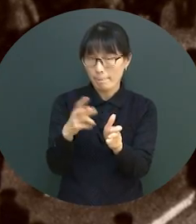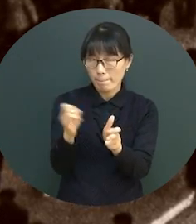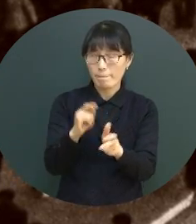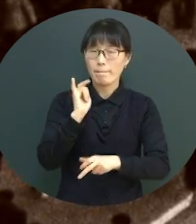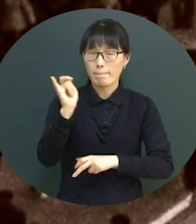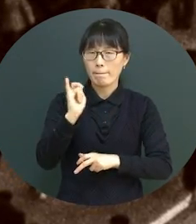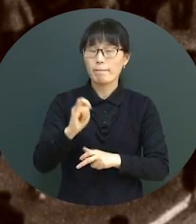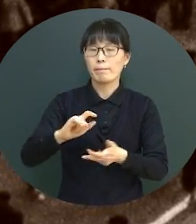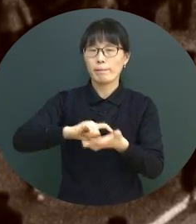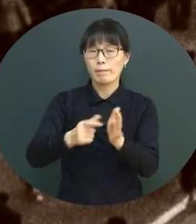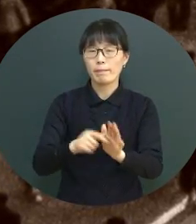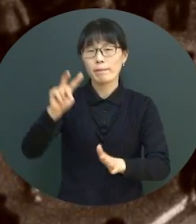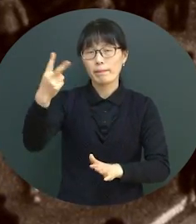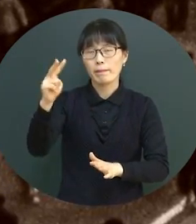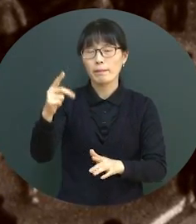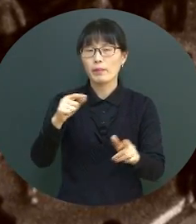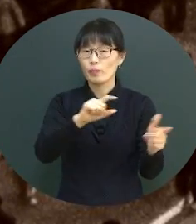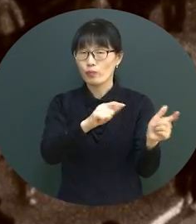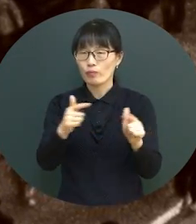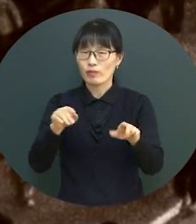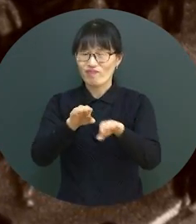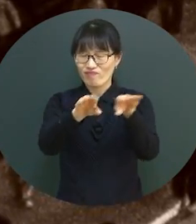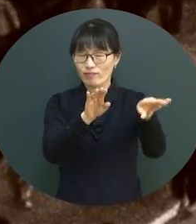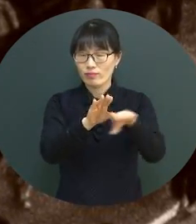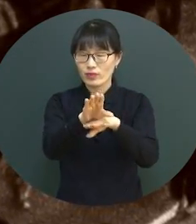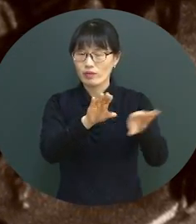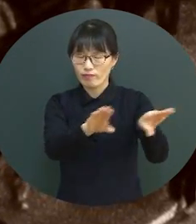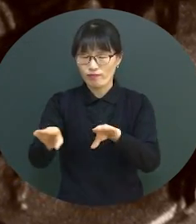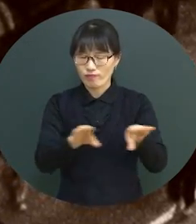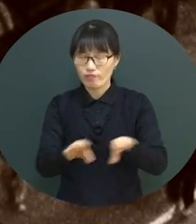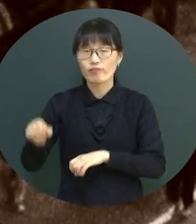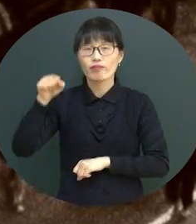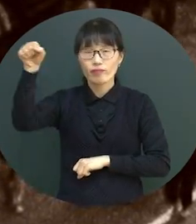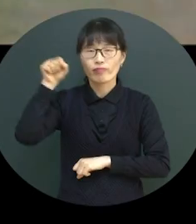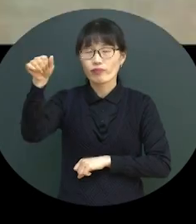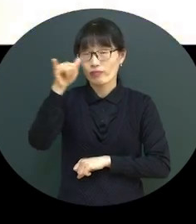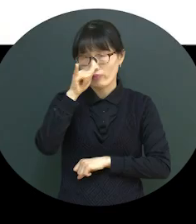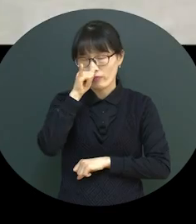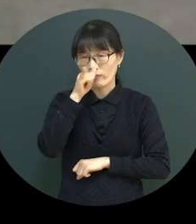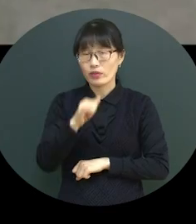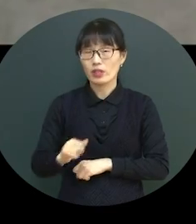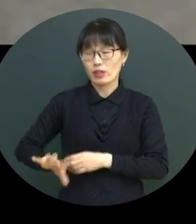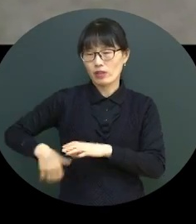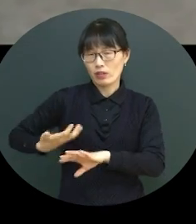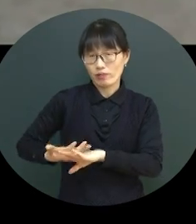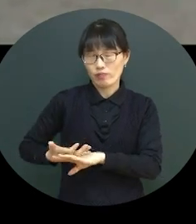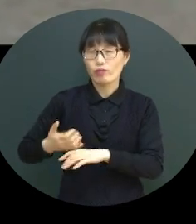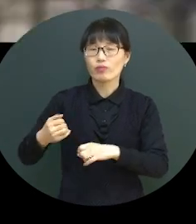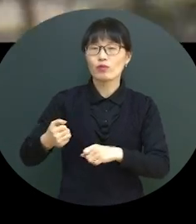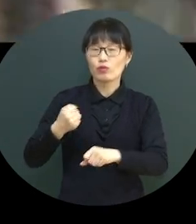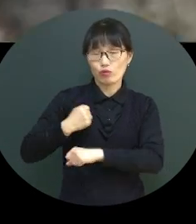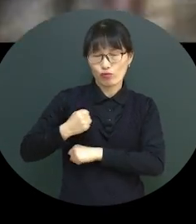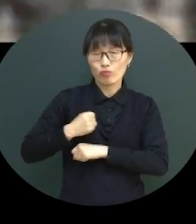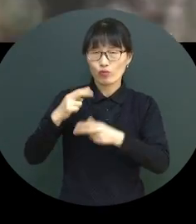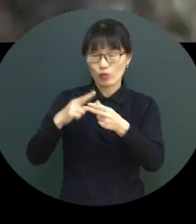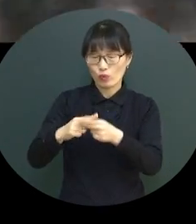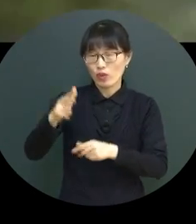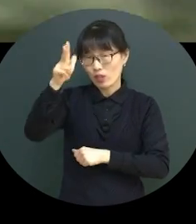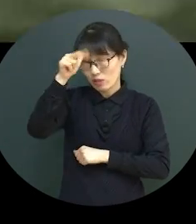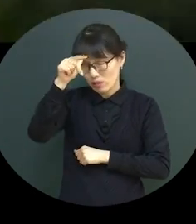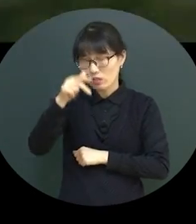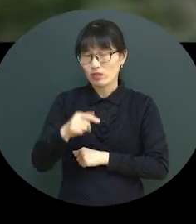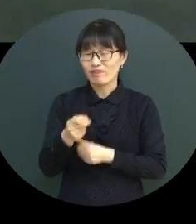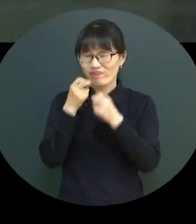택시 등으로 구성된 200여 대의 차량 시위대가 출연했고, 계엄군과 경찰은 이를